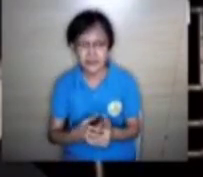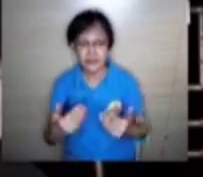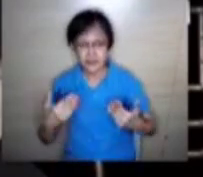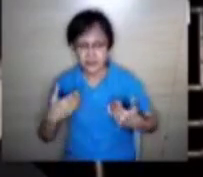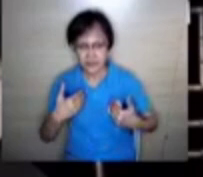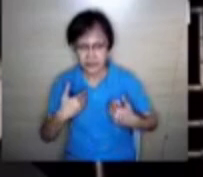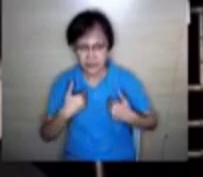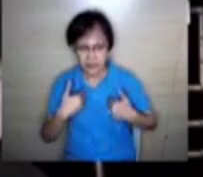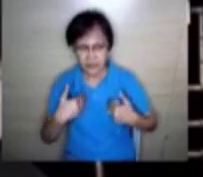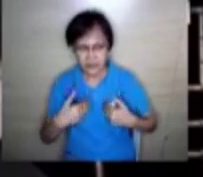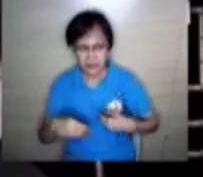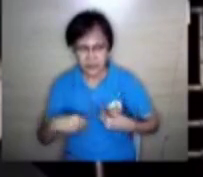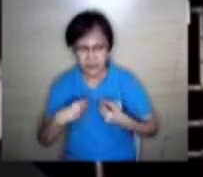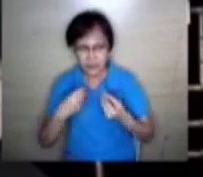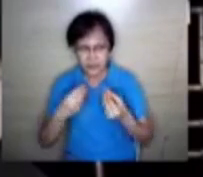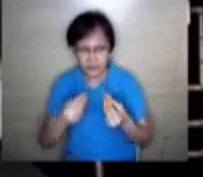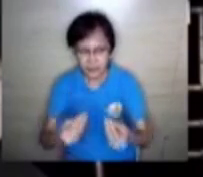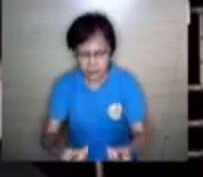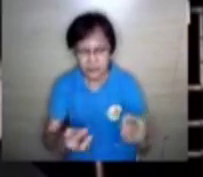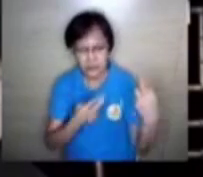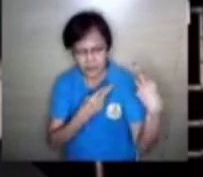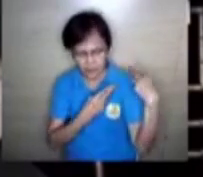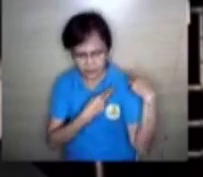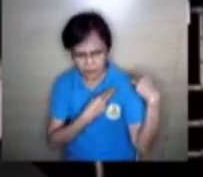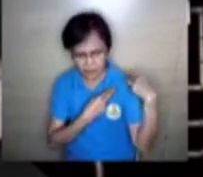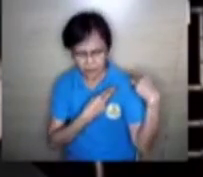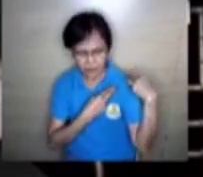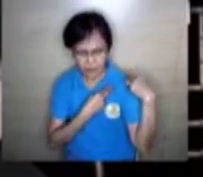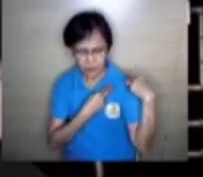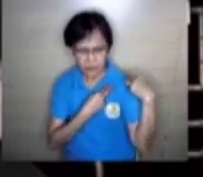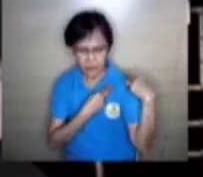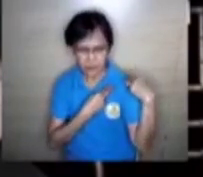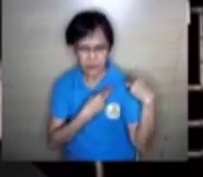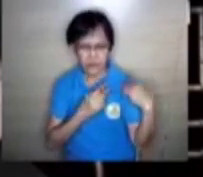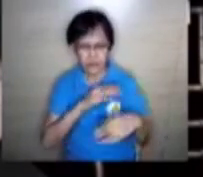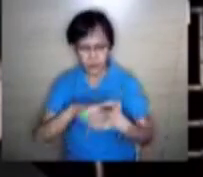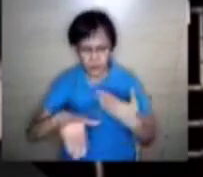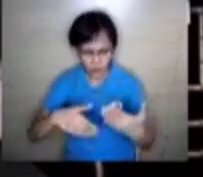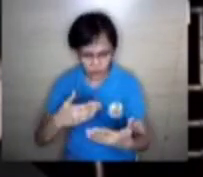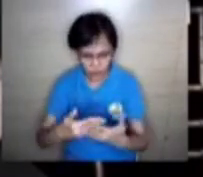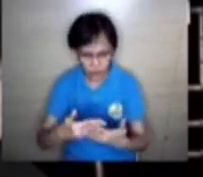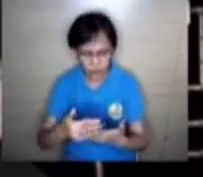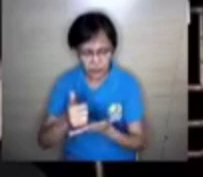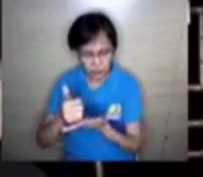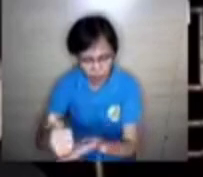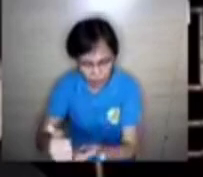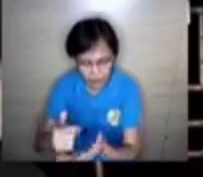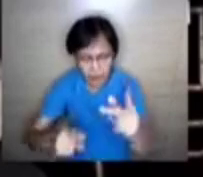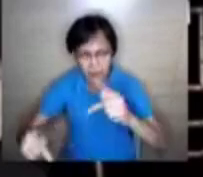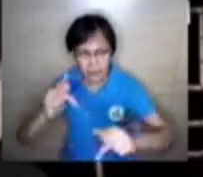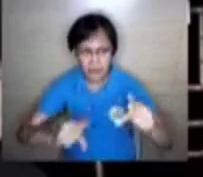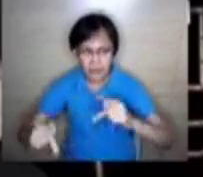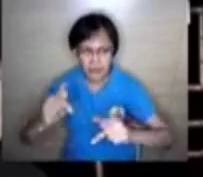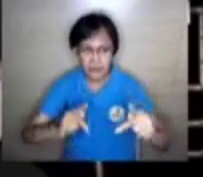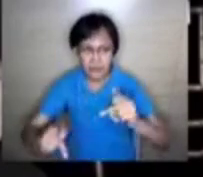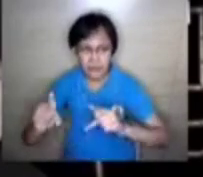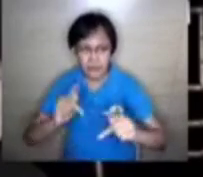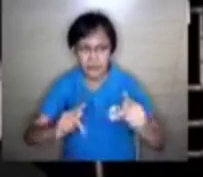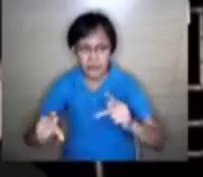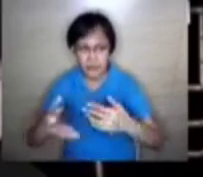pamahalaan at pagpapalakas ng pananagutan ng pamahalaan sa taong bayan. Kahit hindi ako naging